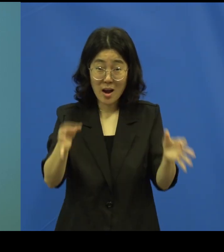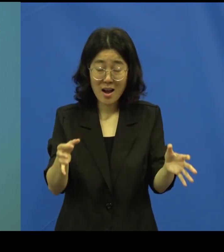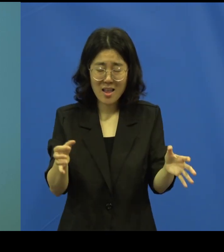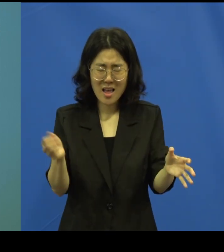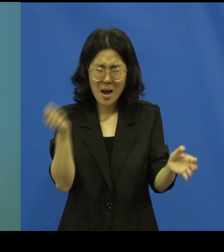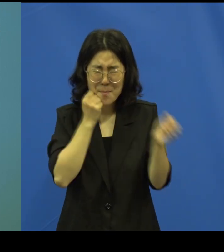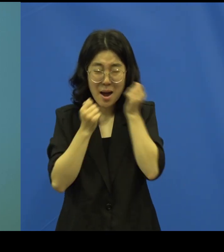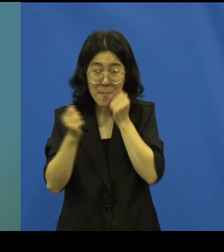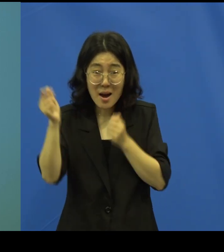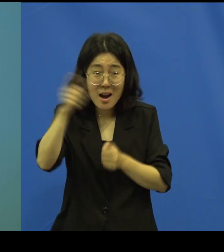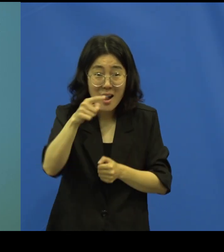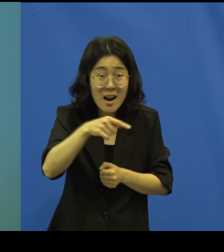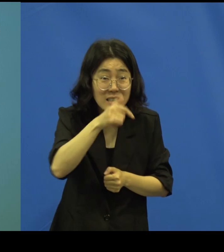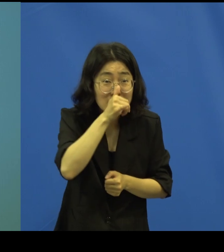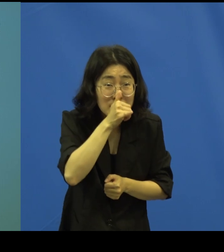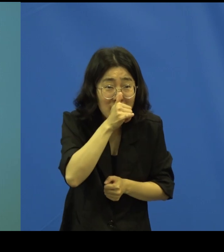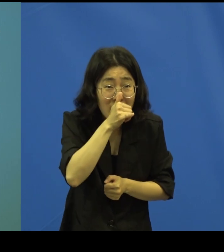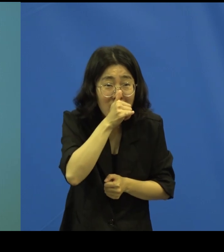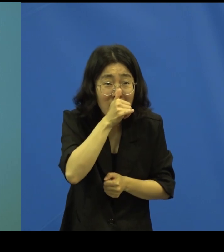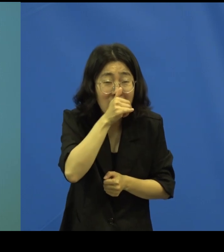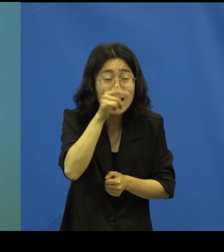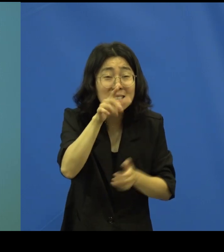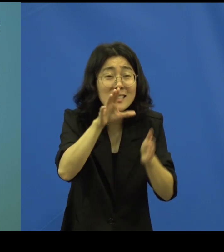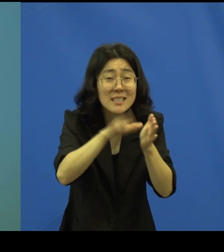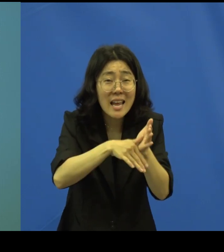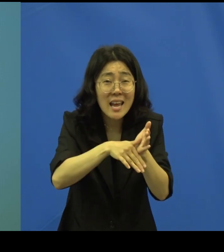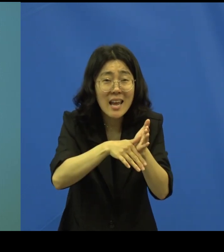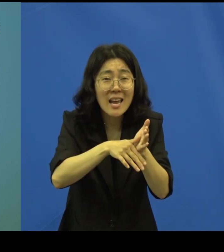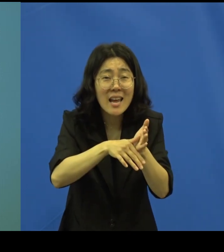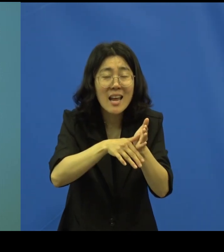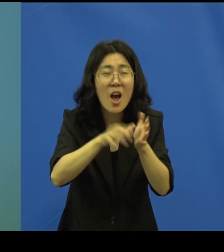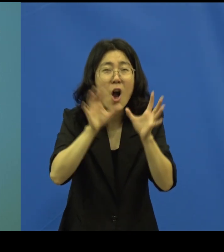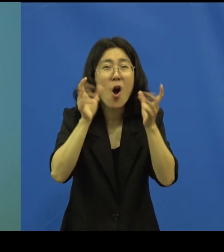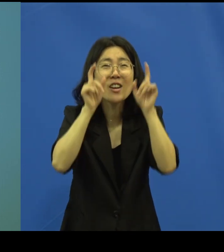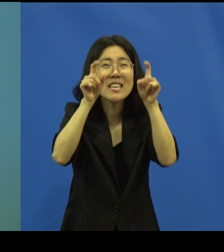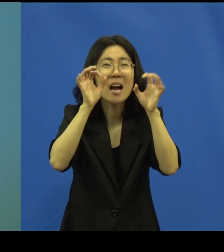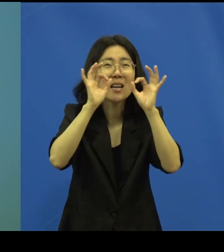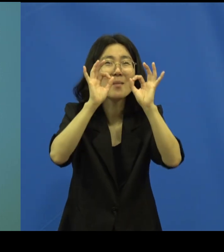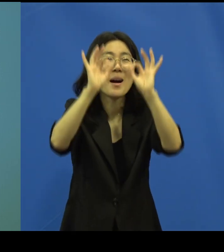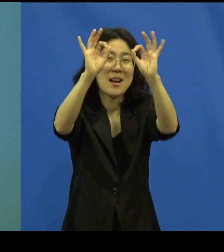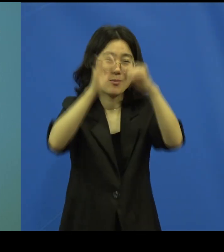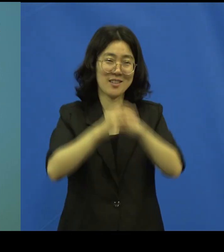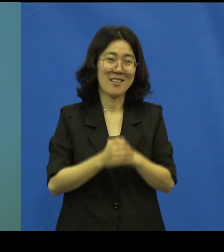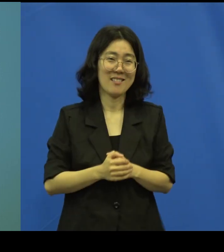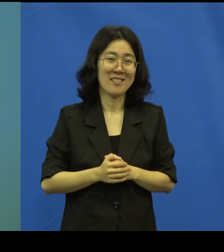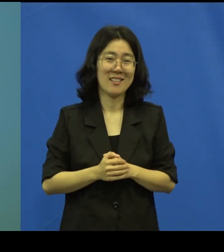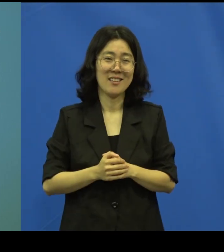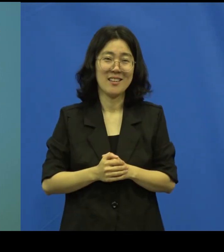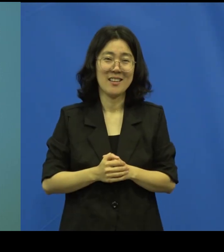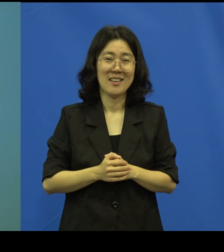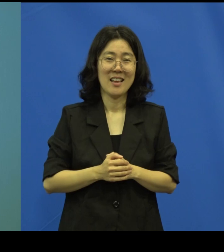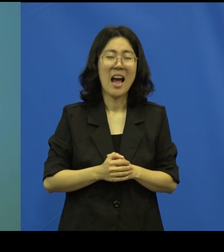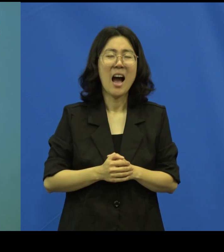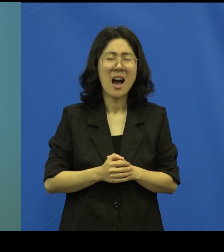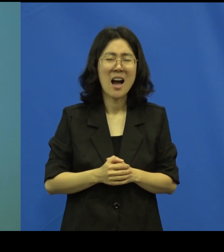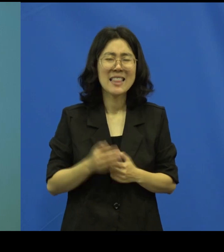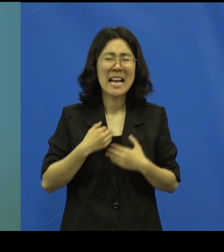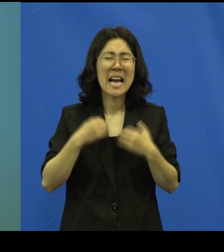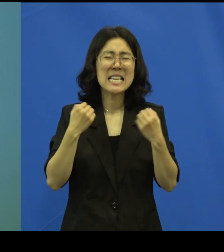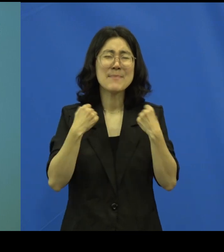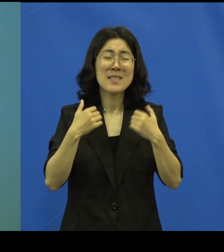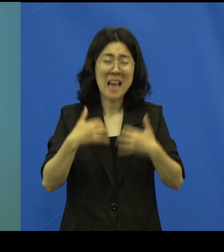양을 바라보십시오. 그 어린 양의 예수는 우리에게 승리를 약속합니다. 세상은 힘으로 무엇인가를 이루려고